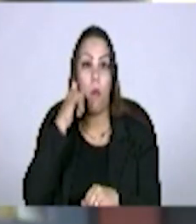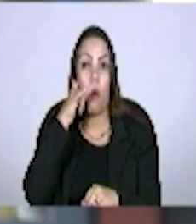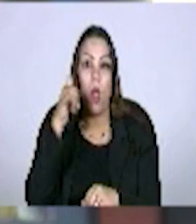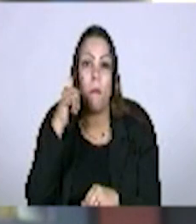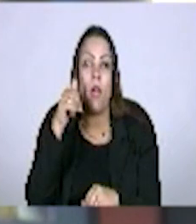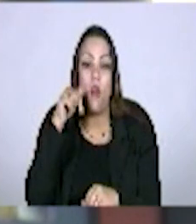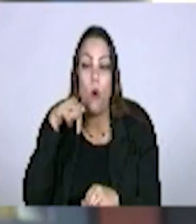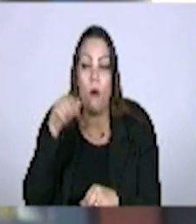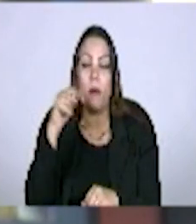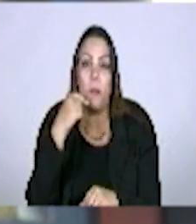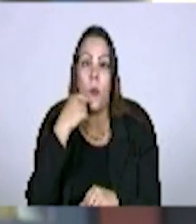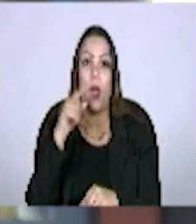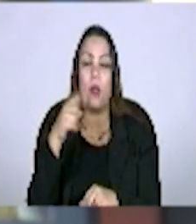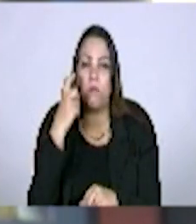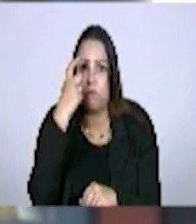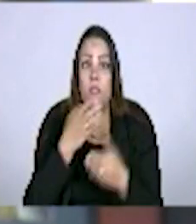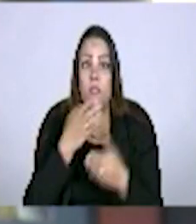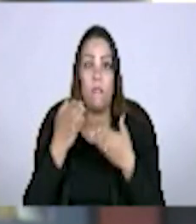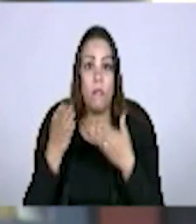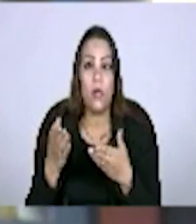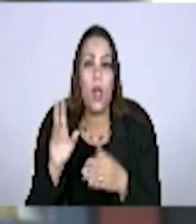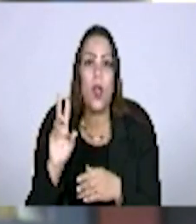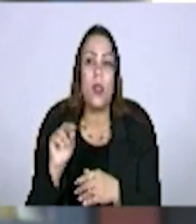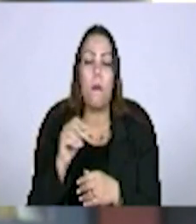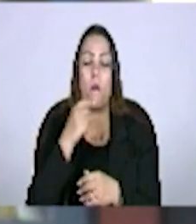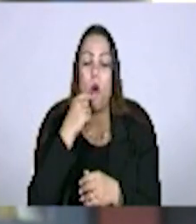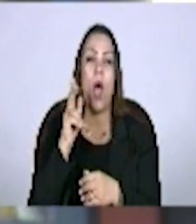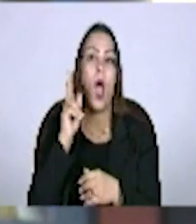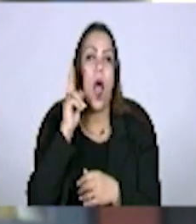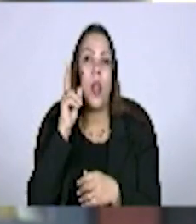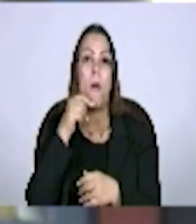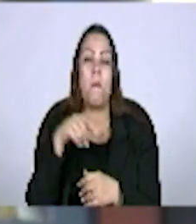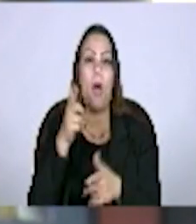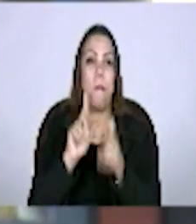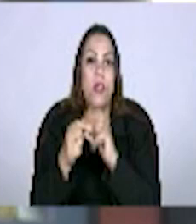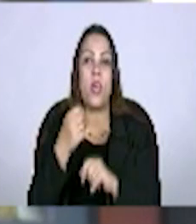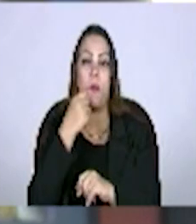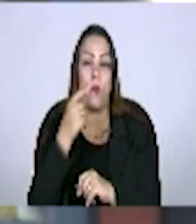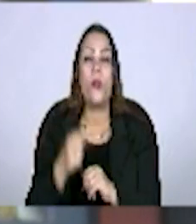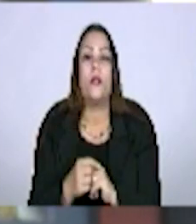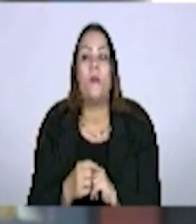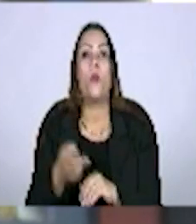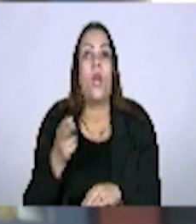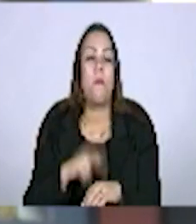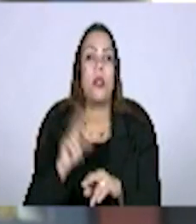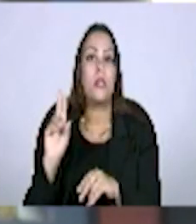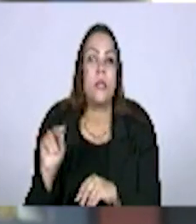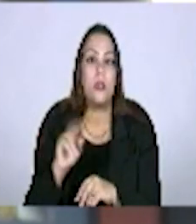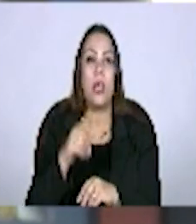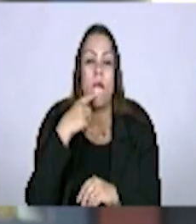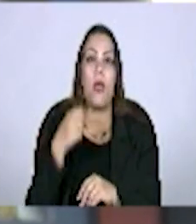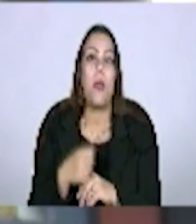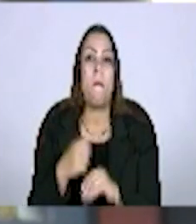المكالمه اللي كانت غاضبه زي ما وسائل الاعلام الامريكيه نقلتها وزي ايضا ما